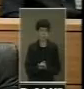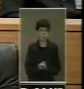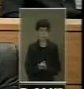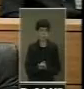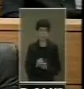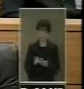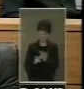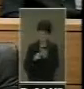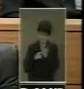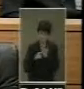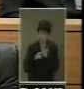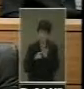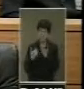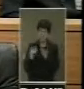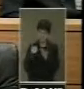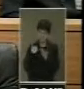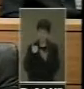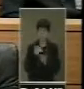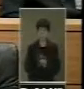เสนอบอกว่า